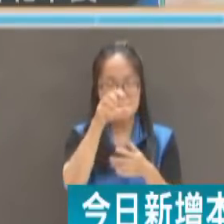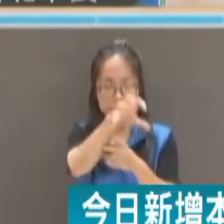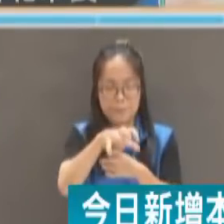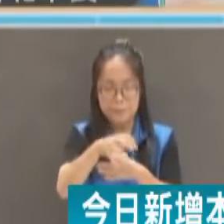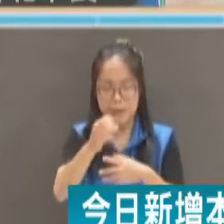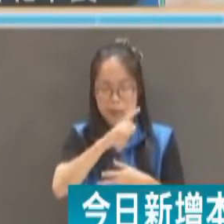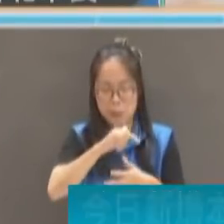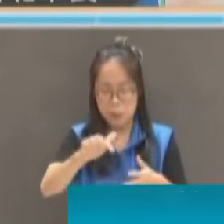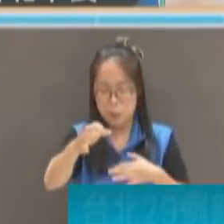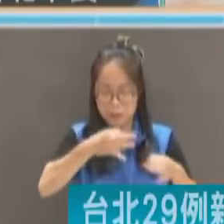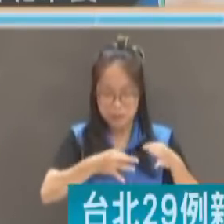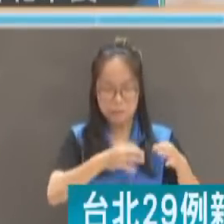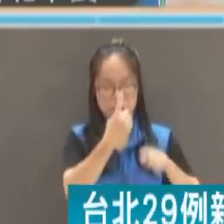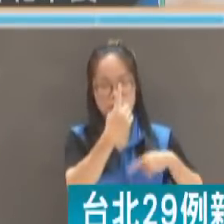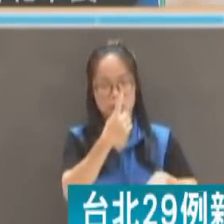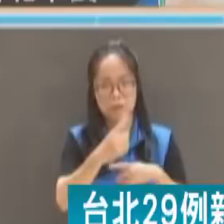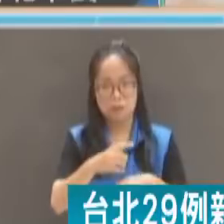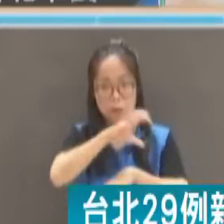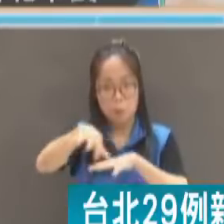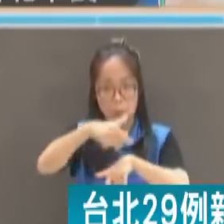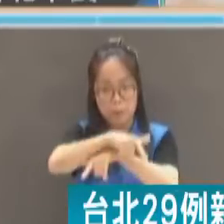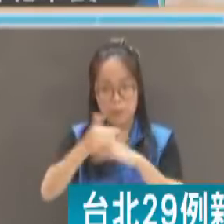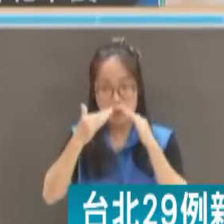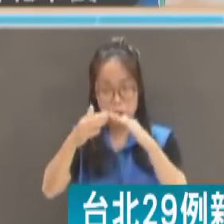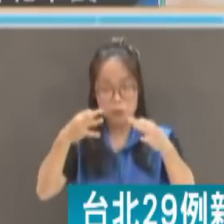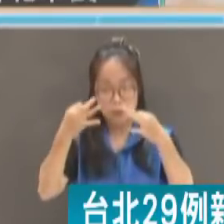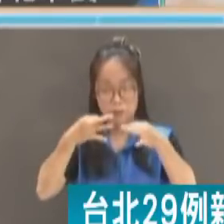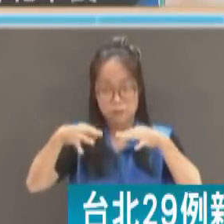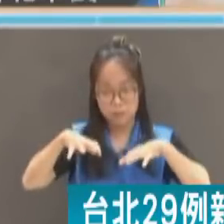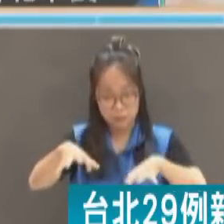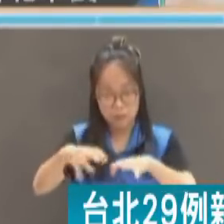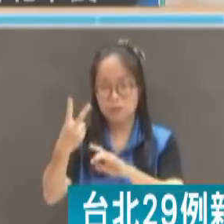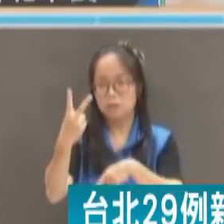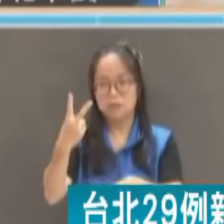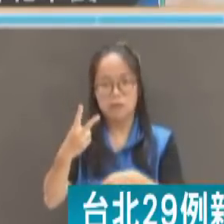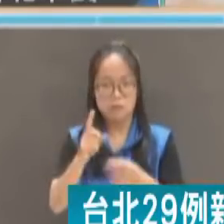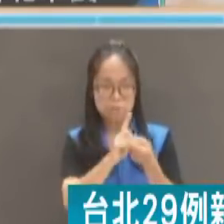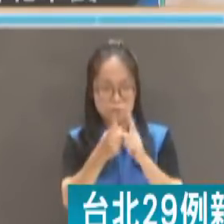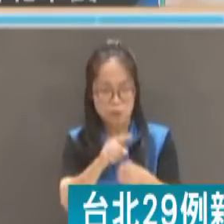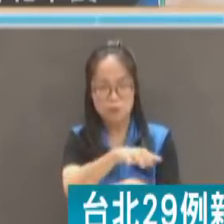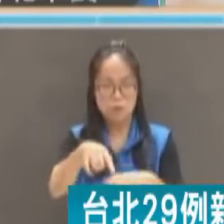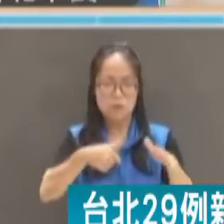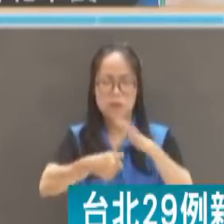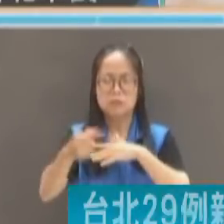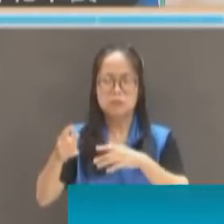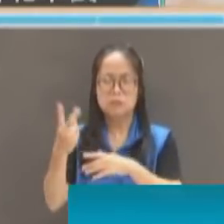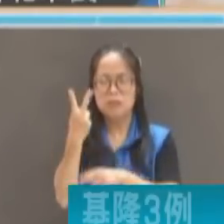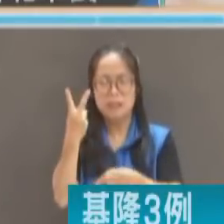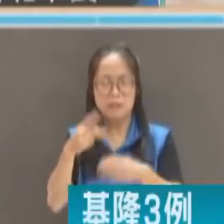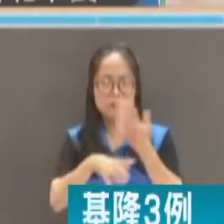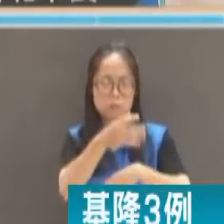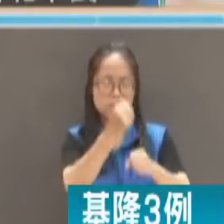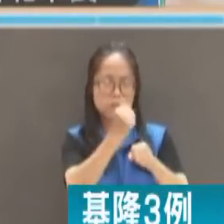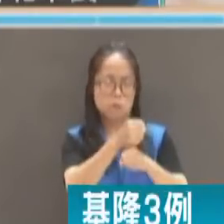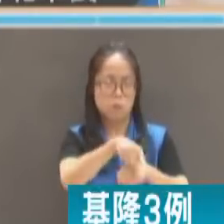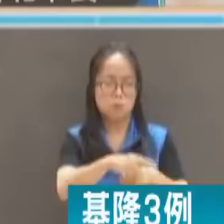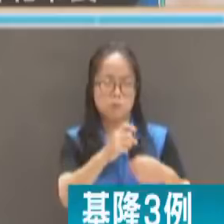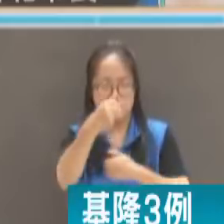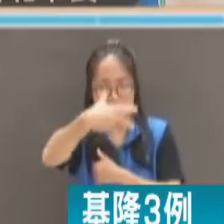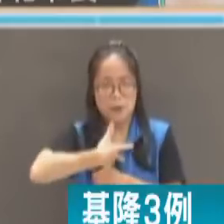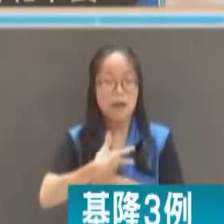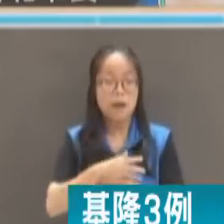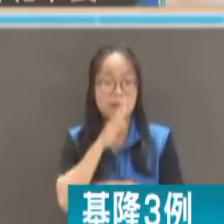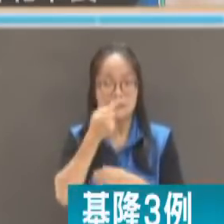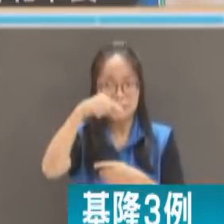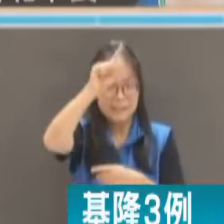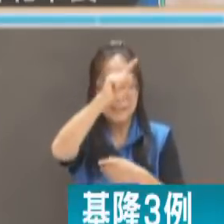人，华南市场有两人，都是在北龙跟华南市场工作的，这也是上一波所